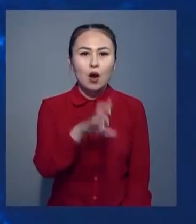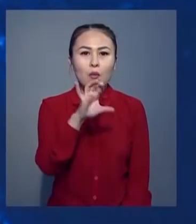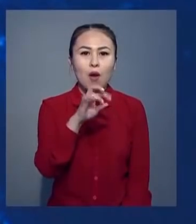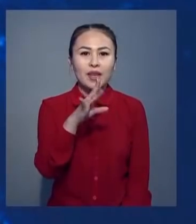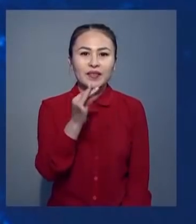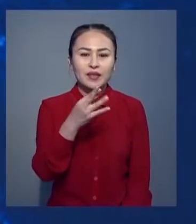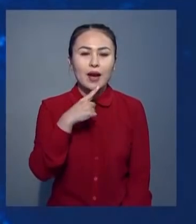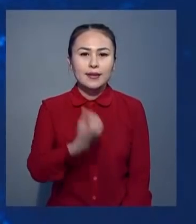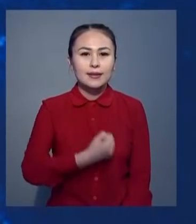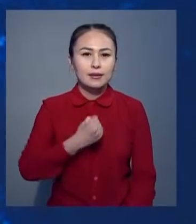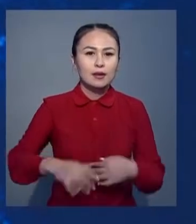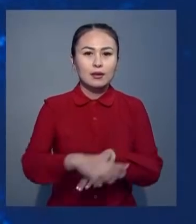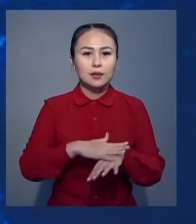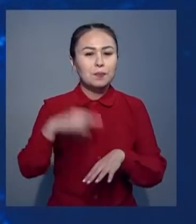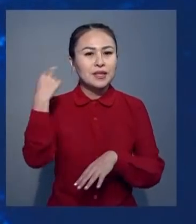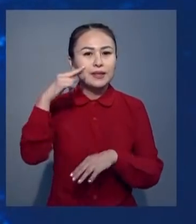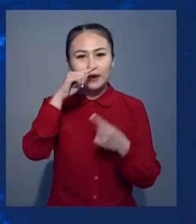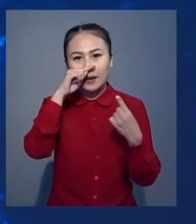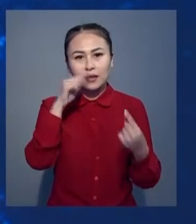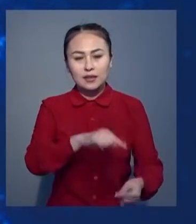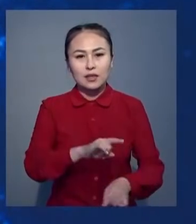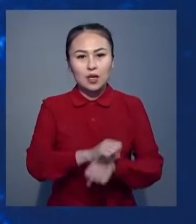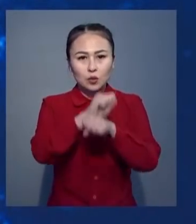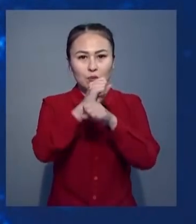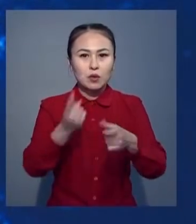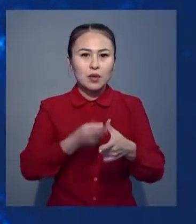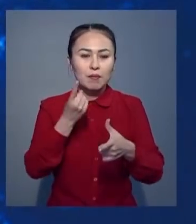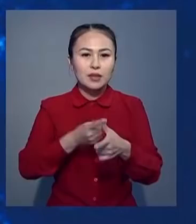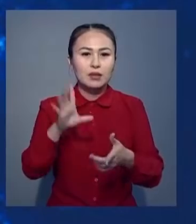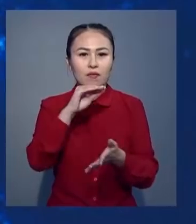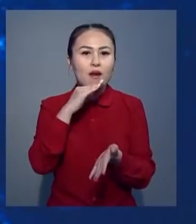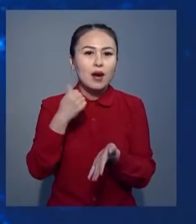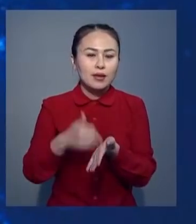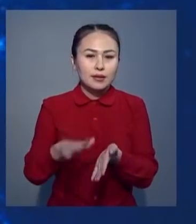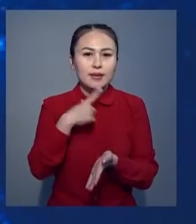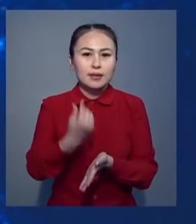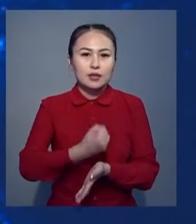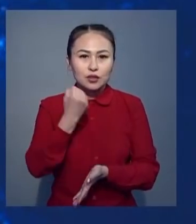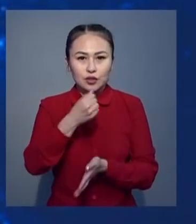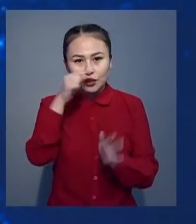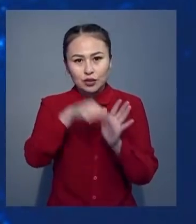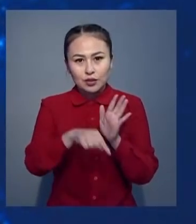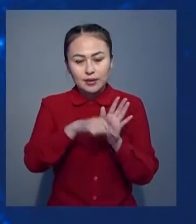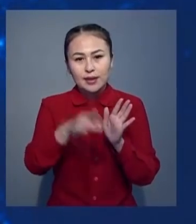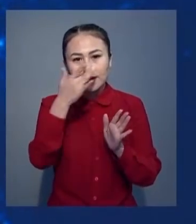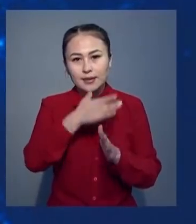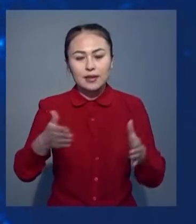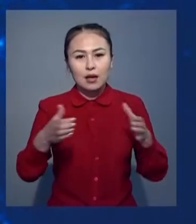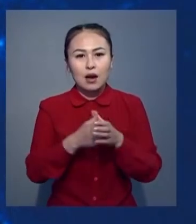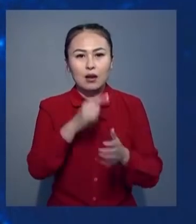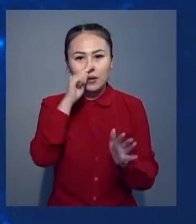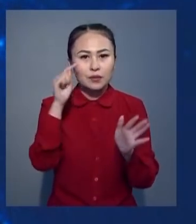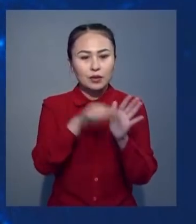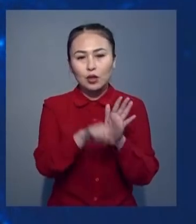Боливия әскерлері халықтың президентке қарсы наразылық шерулерін басудан бас тартты. Әскердің ішкі саяси